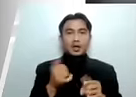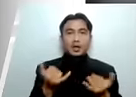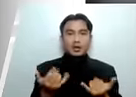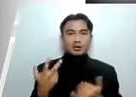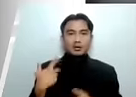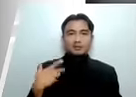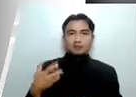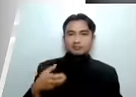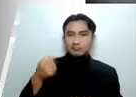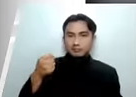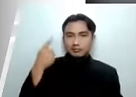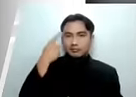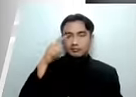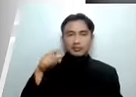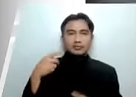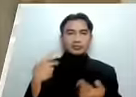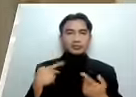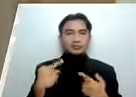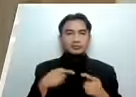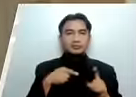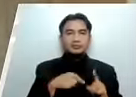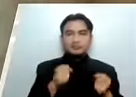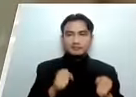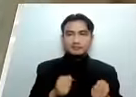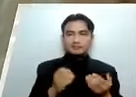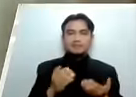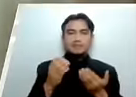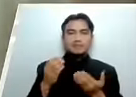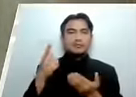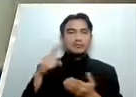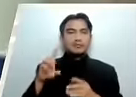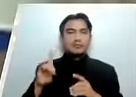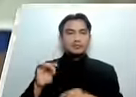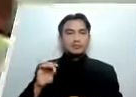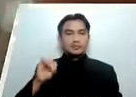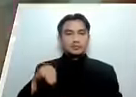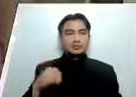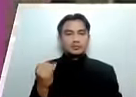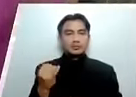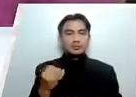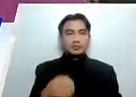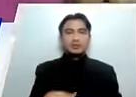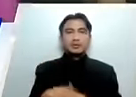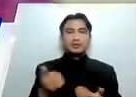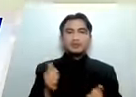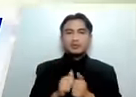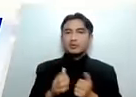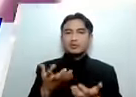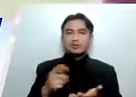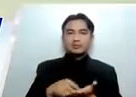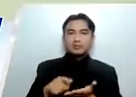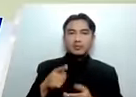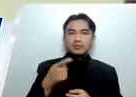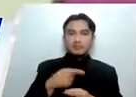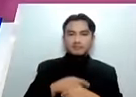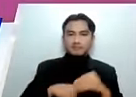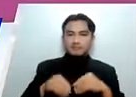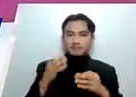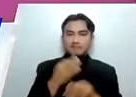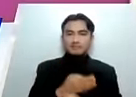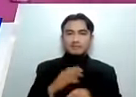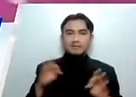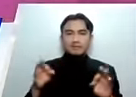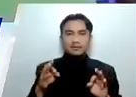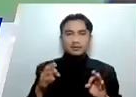for reconsideration sa Department of Justice. Non-bailable offense ang qualified human trafficking na inihain ng